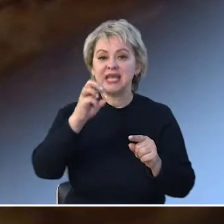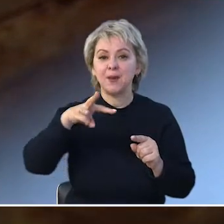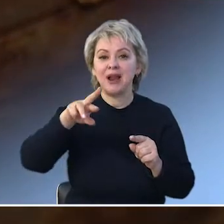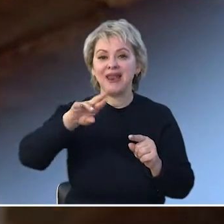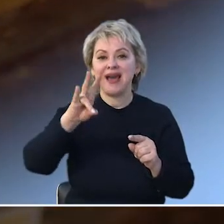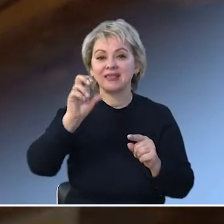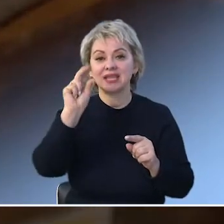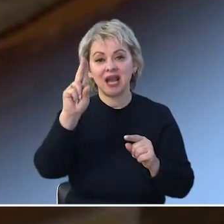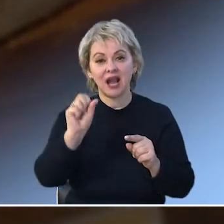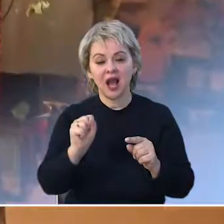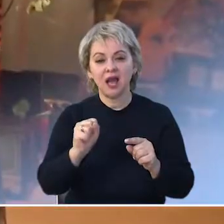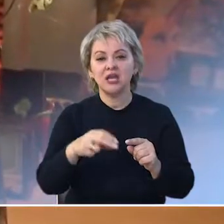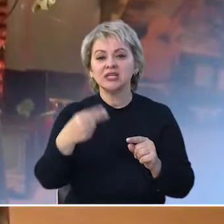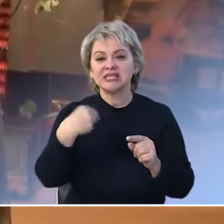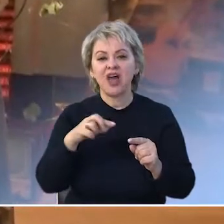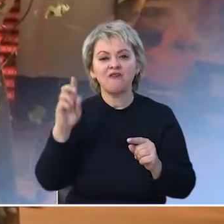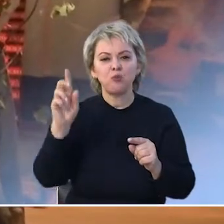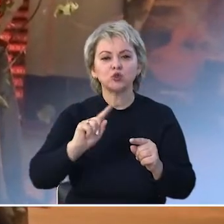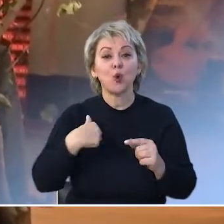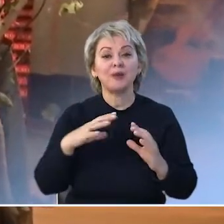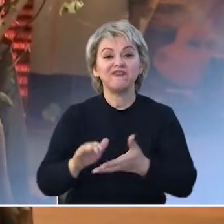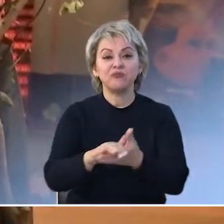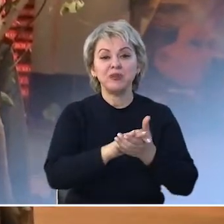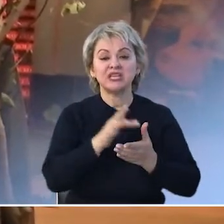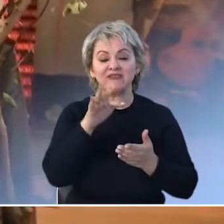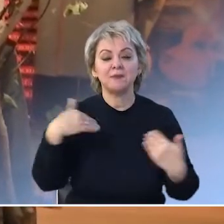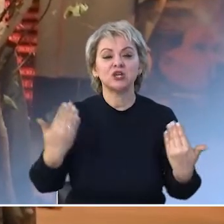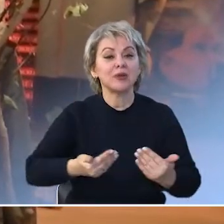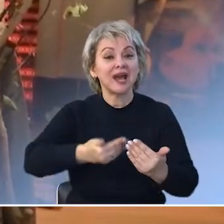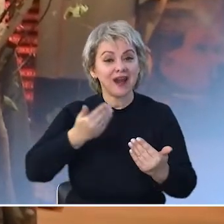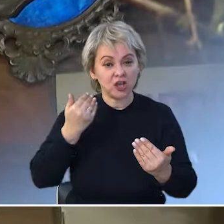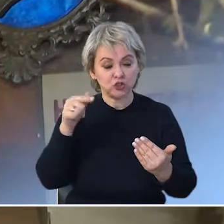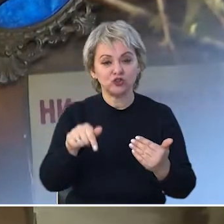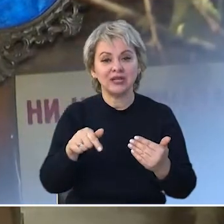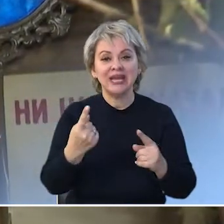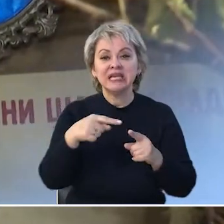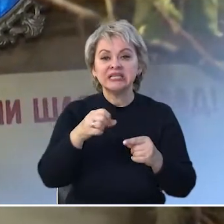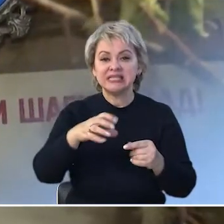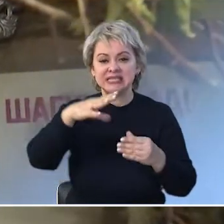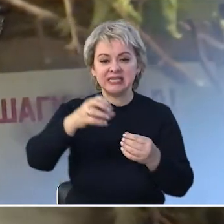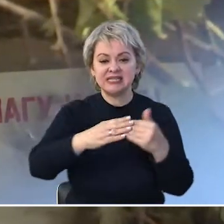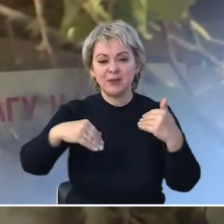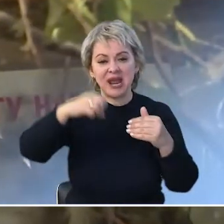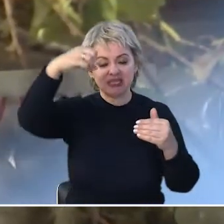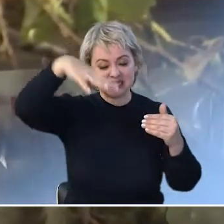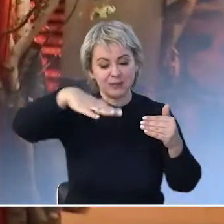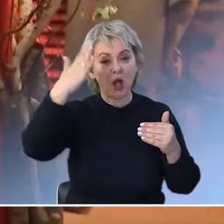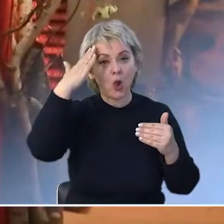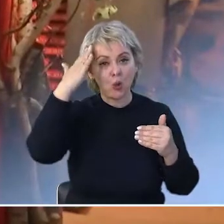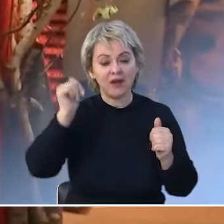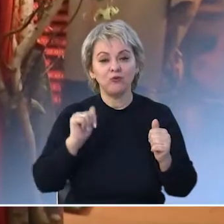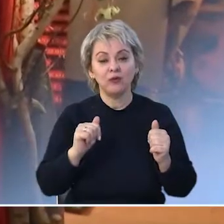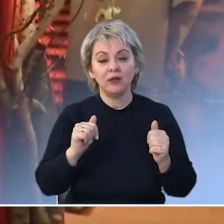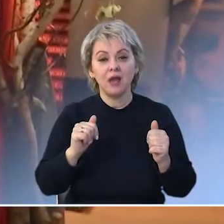землянка. Слава богу, что мы в мирное время живем, потому что раньше сыпалась земля еще сверху на